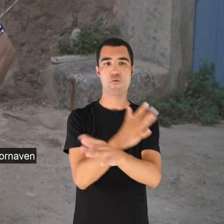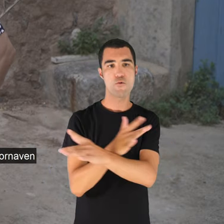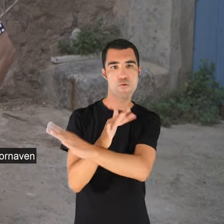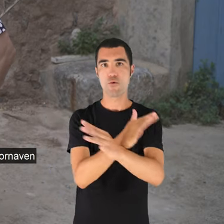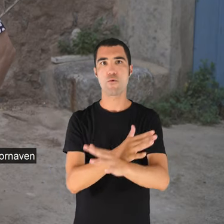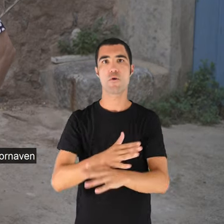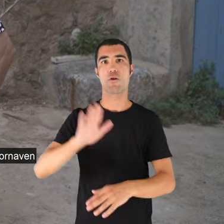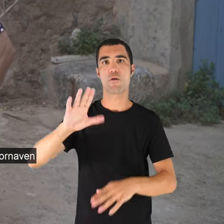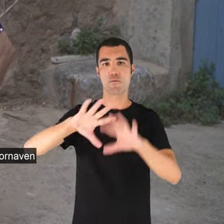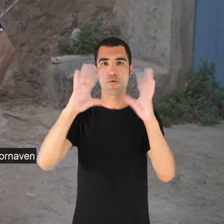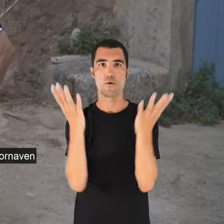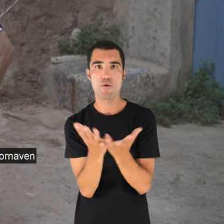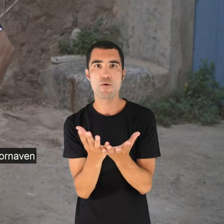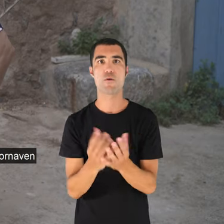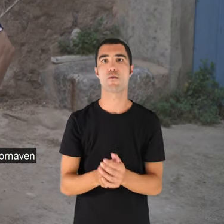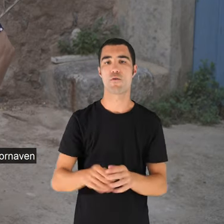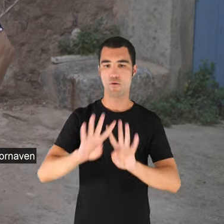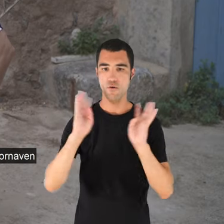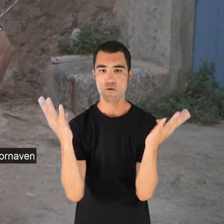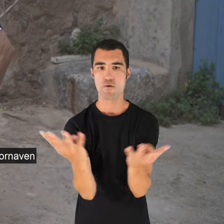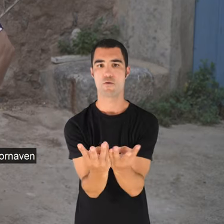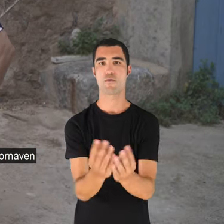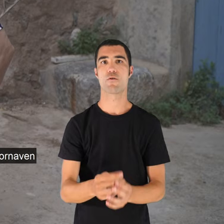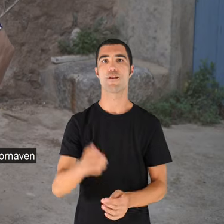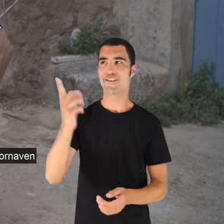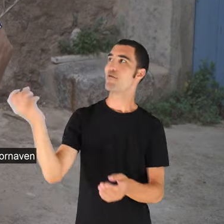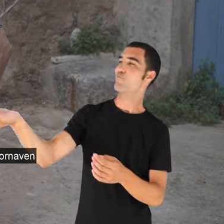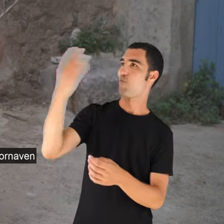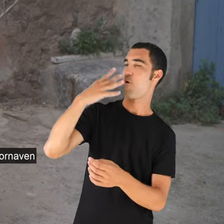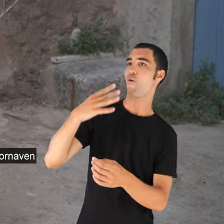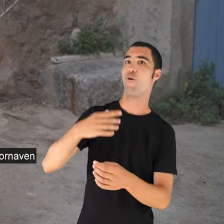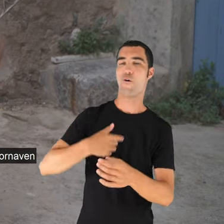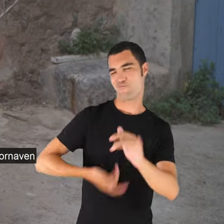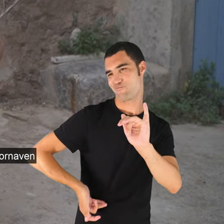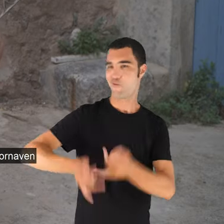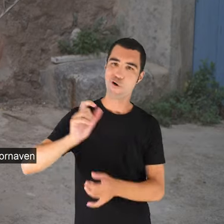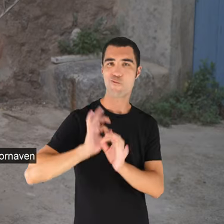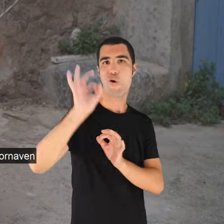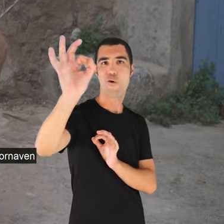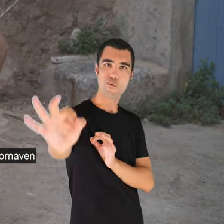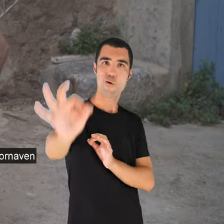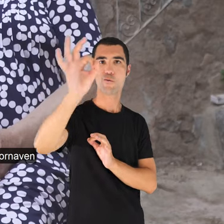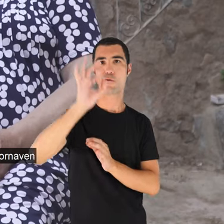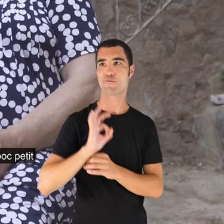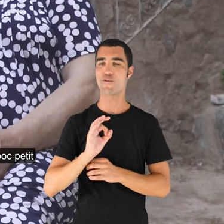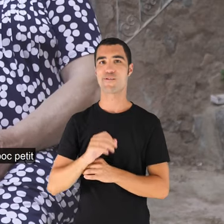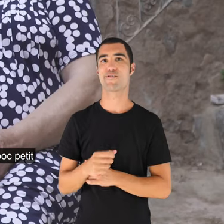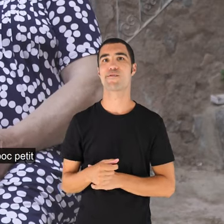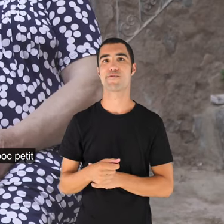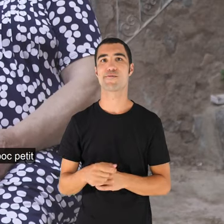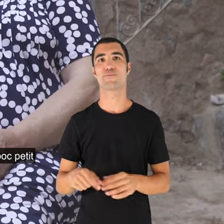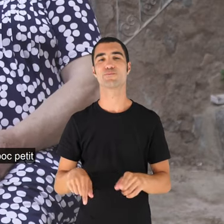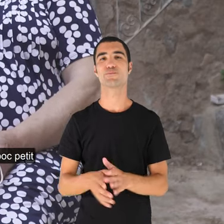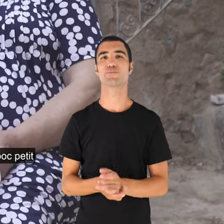un cerco. I els marinos tornaven a tirar la pilota cap aquí. I era així que fèiem amistat nosaltres, sí, amb els marinos. Moltes de